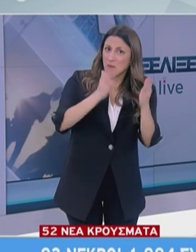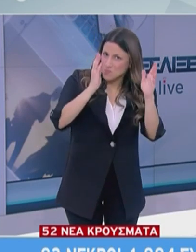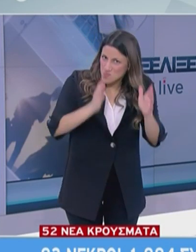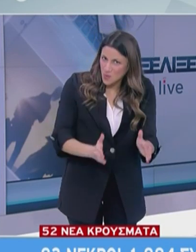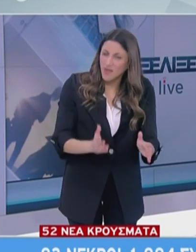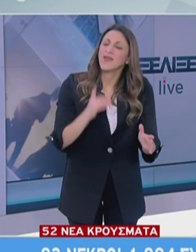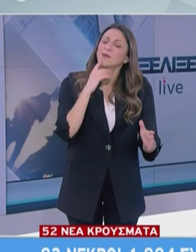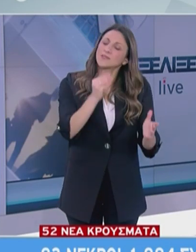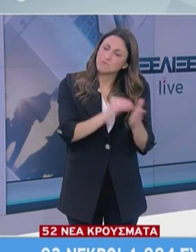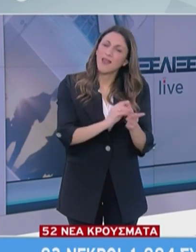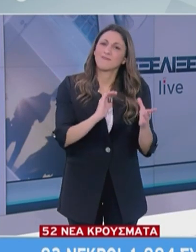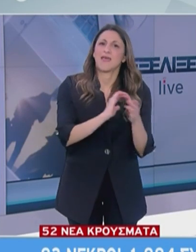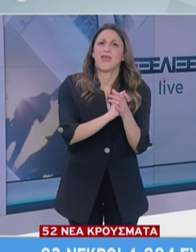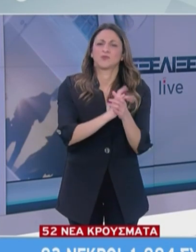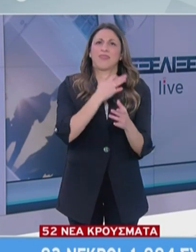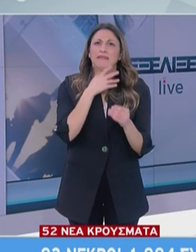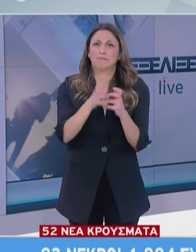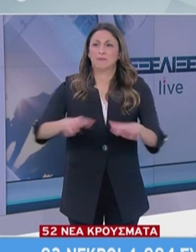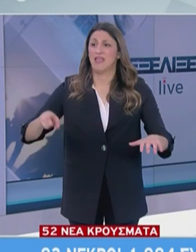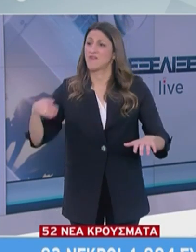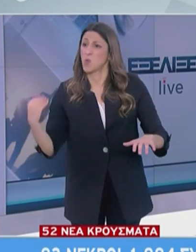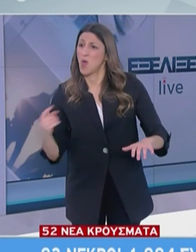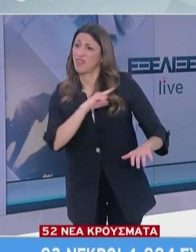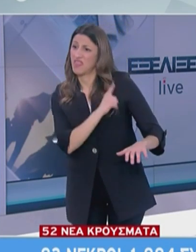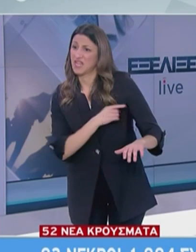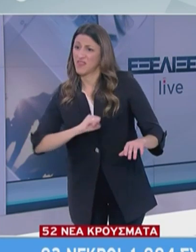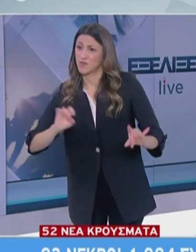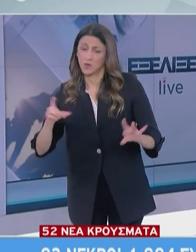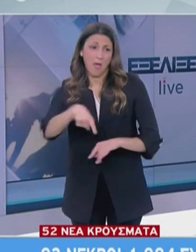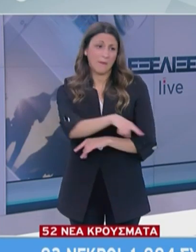την ενωτική του διάσταση και όχι τη διχαστική του. Αυτά από μένα.